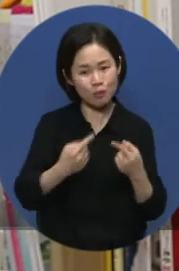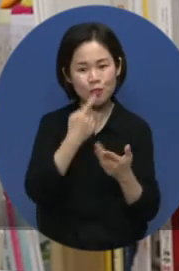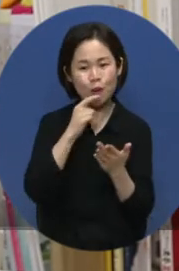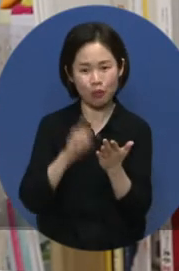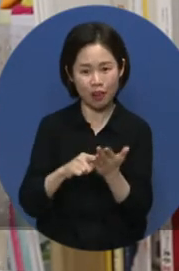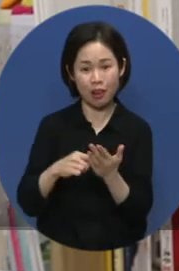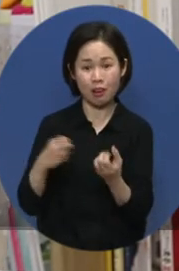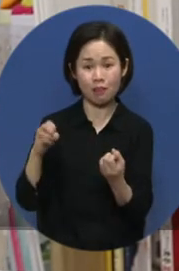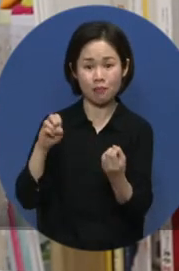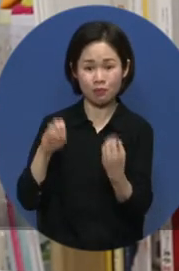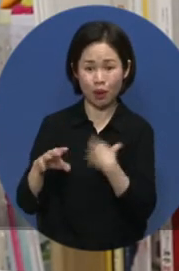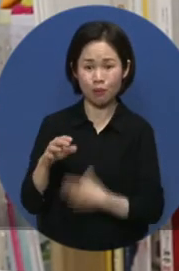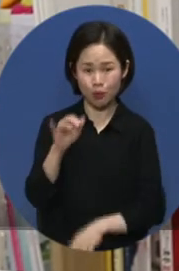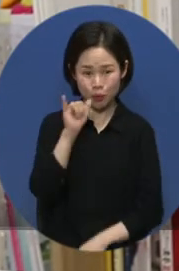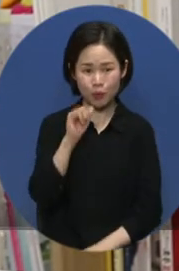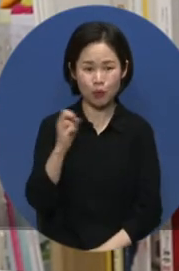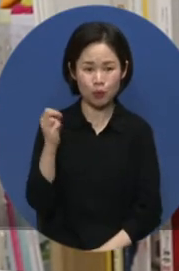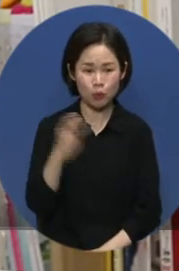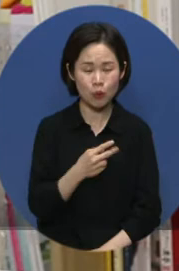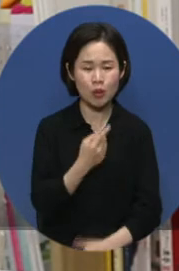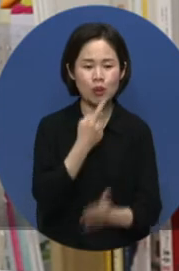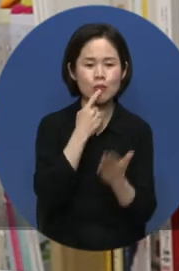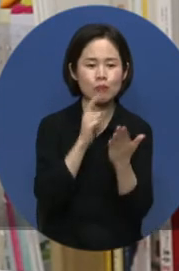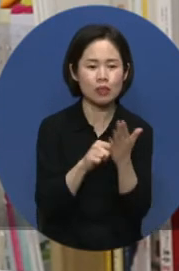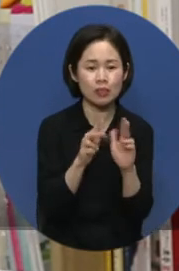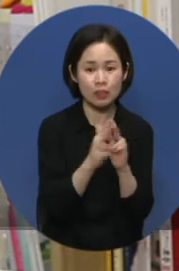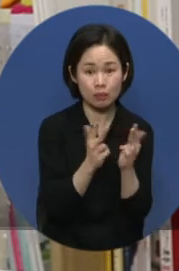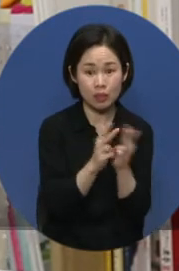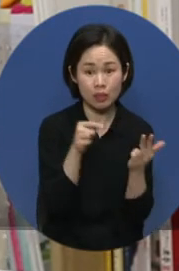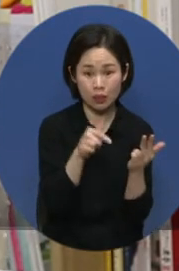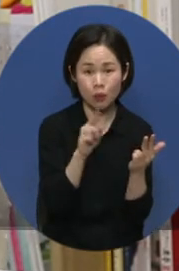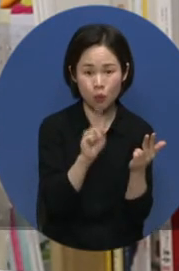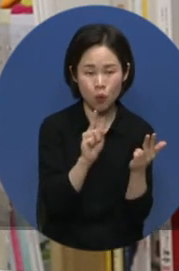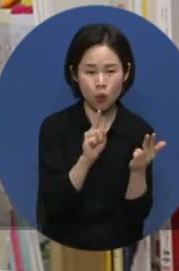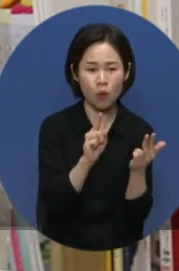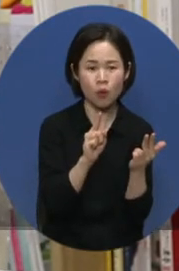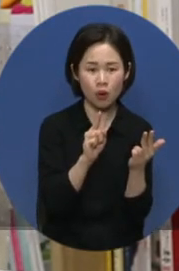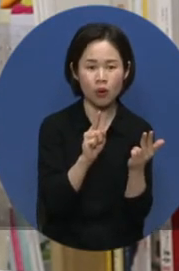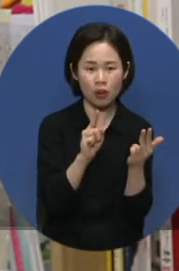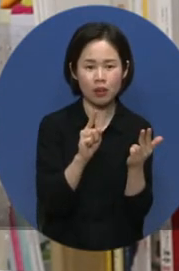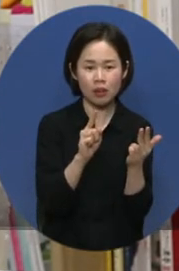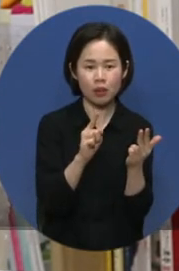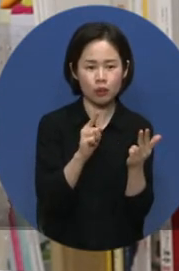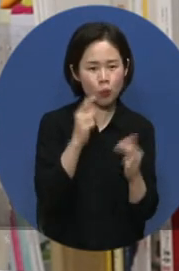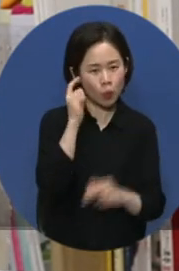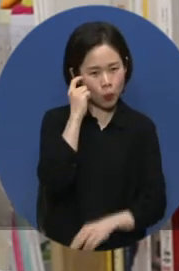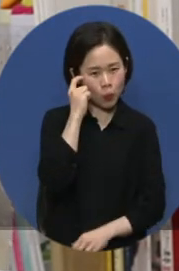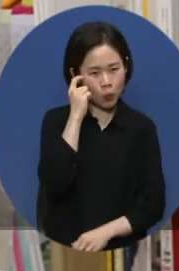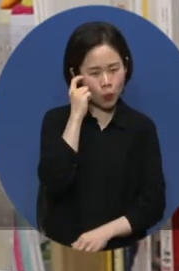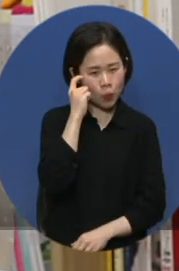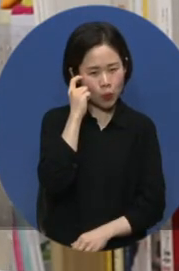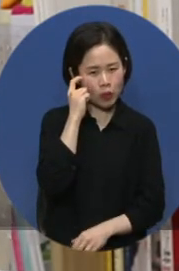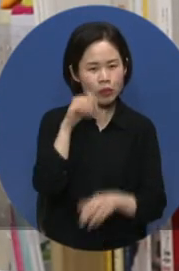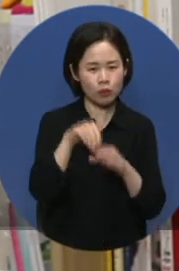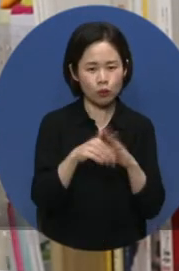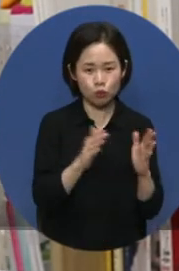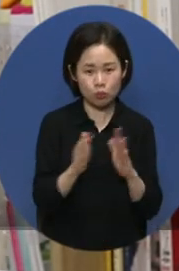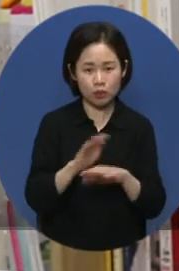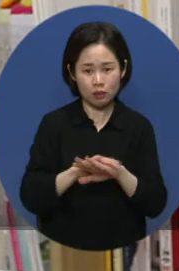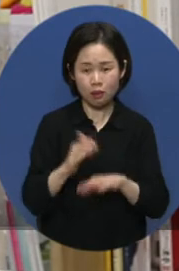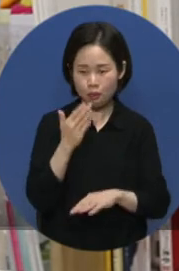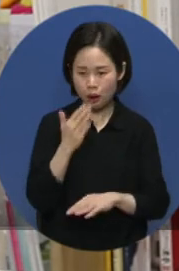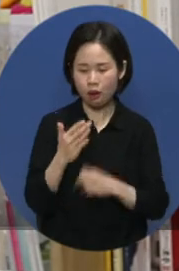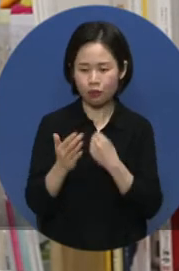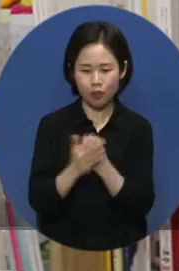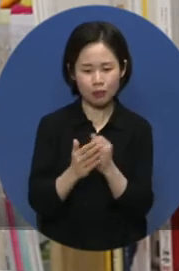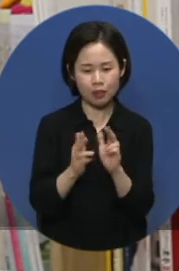그 잡지에는 당사자분들이 조금 고민하면서 선거를 준비할 수 있는 코너가 있어서 유용했다는 피드백을 받기도 했거든요. 그래서 이